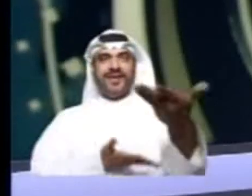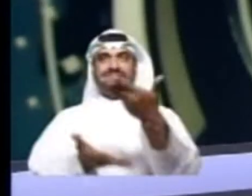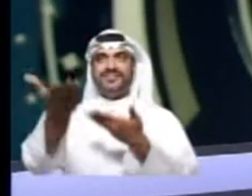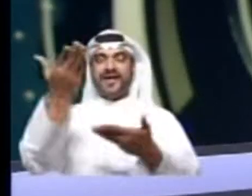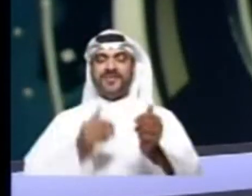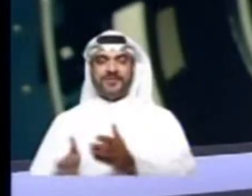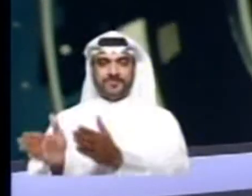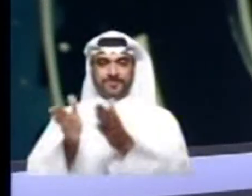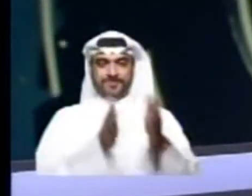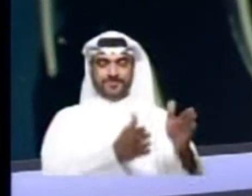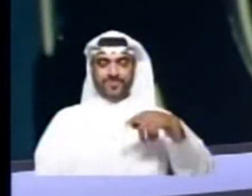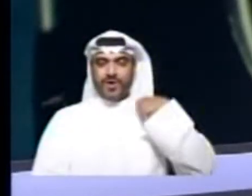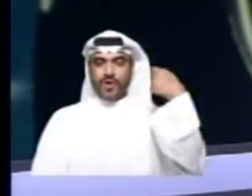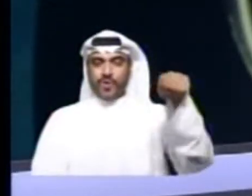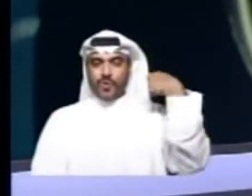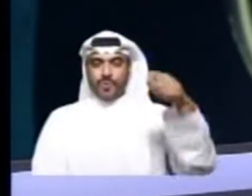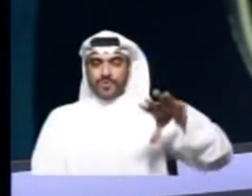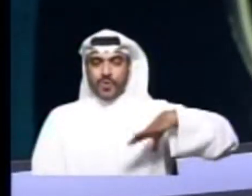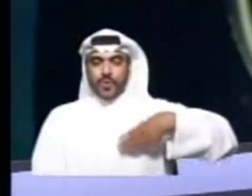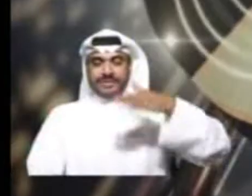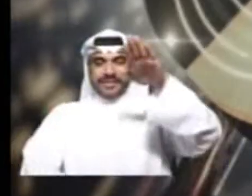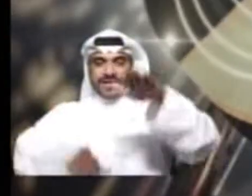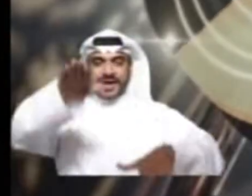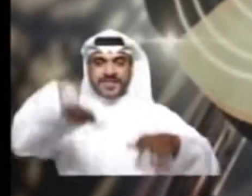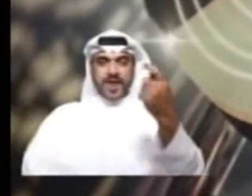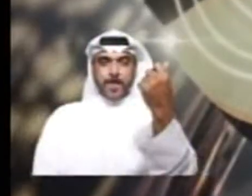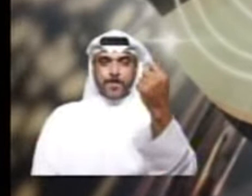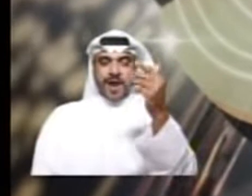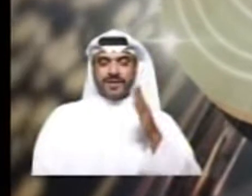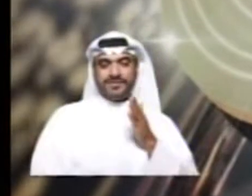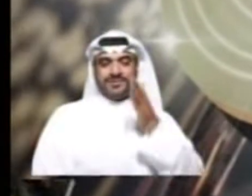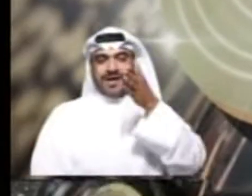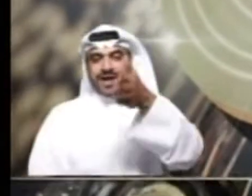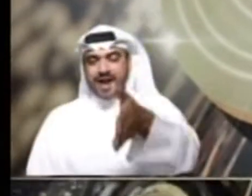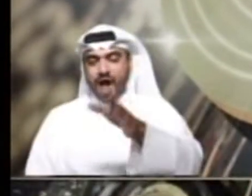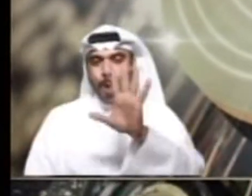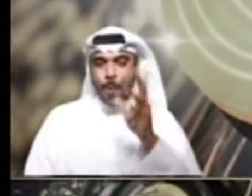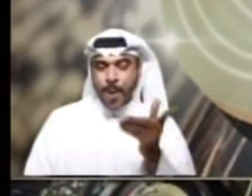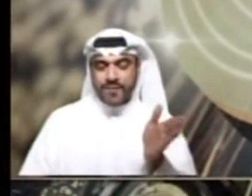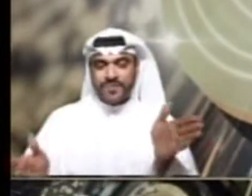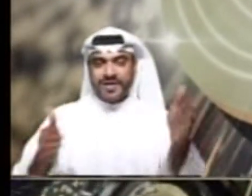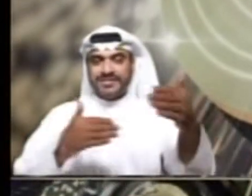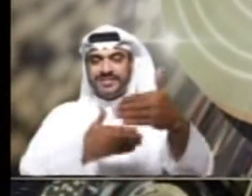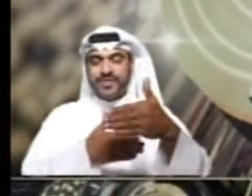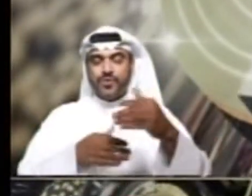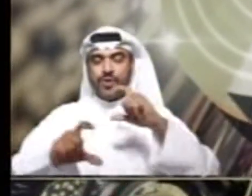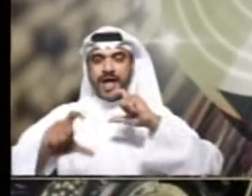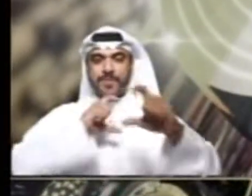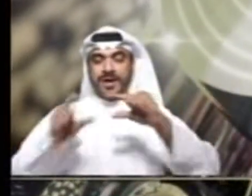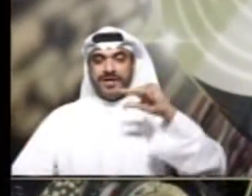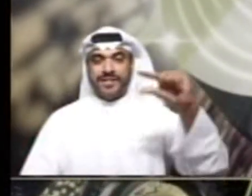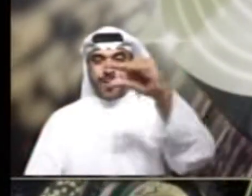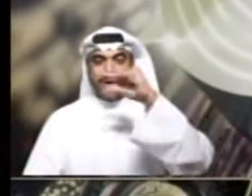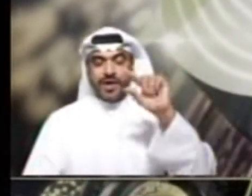شارك وزير المالية الدكتور نايف الحجرف في اجتماعات الربيع السنوية لمجموعة البنك الدولي وصندوق النقد الدولي المنعقدة في